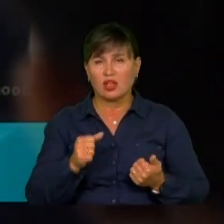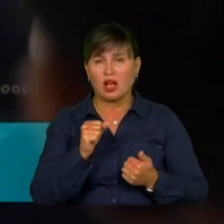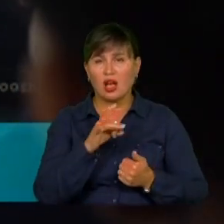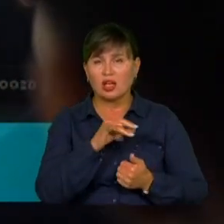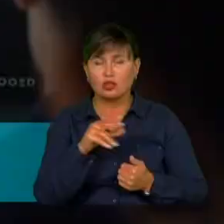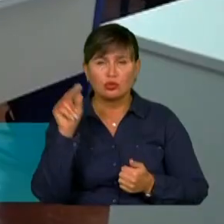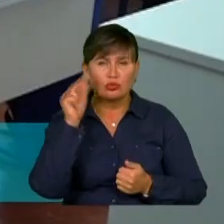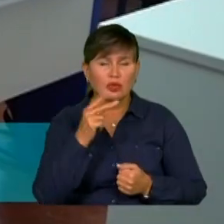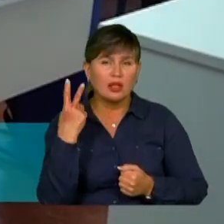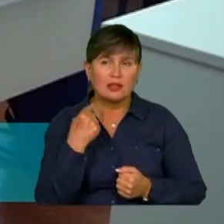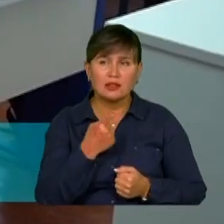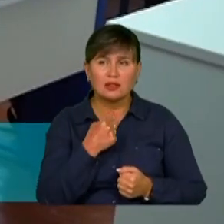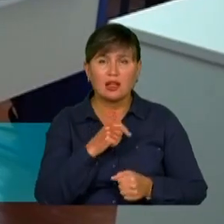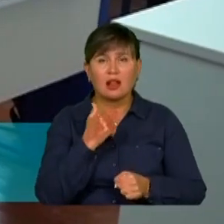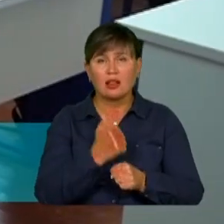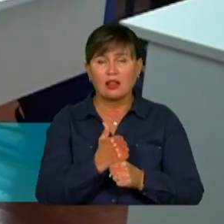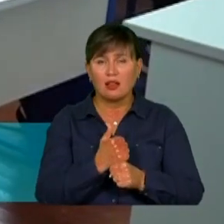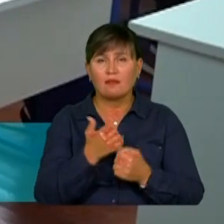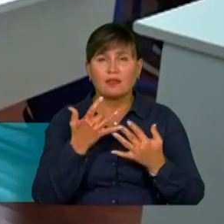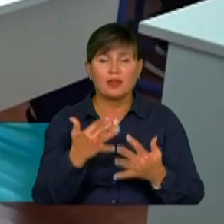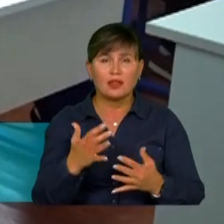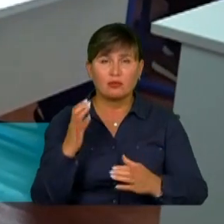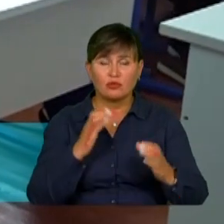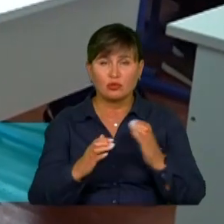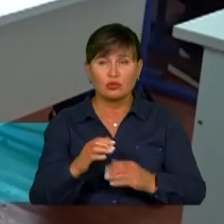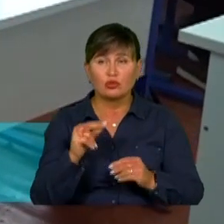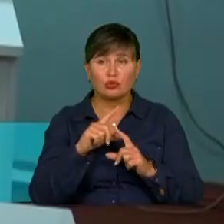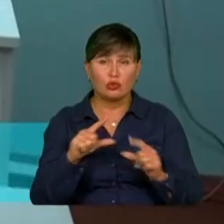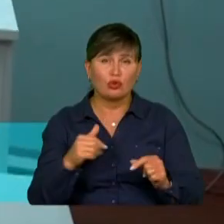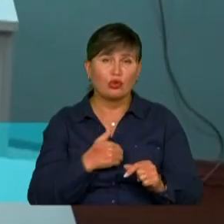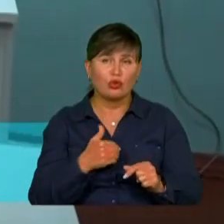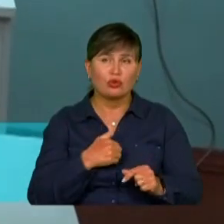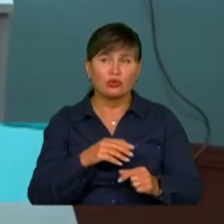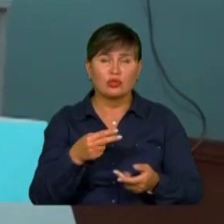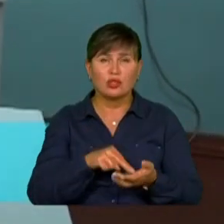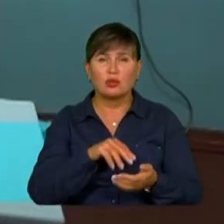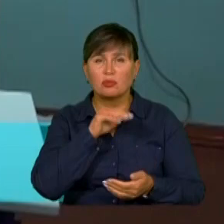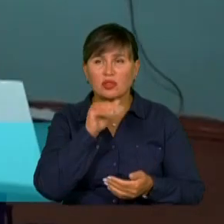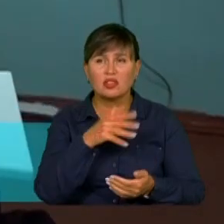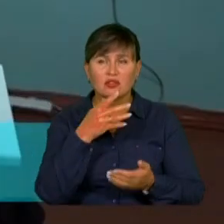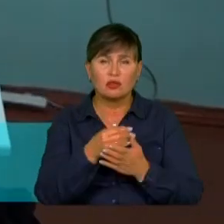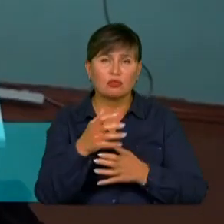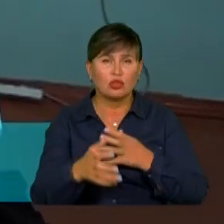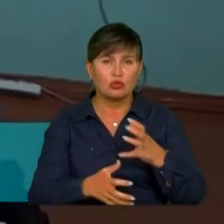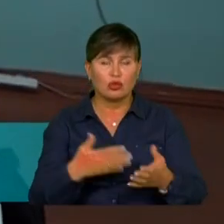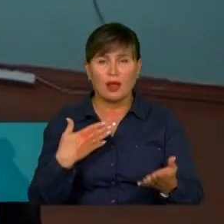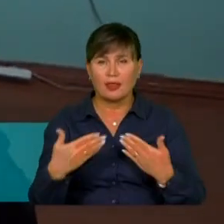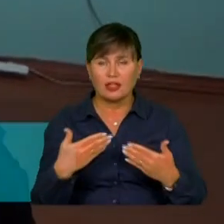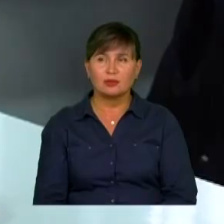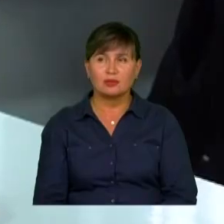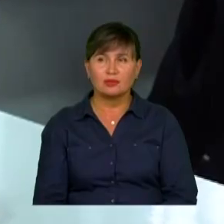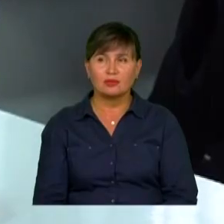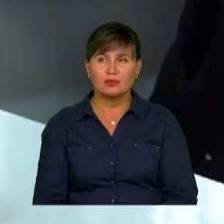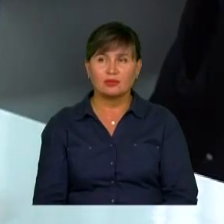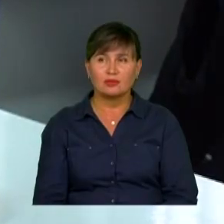учила английский язык. Главное требование ведущих вузов. Школьница хочет стать профессионалом в сфере международных отношений.